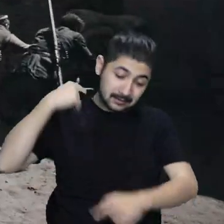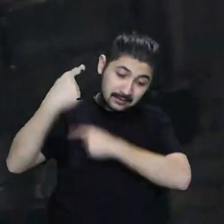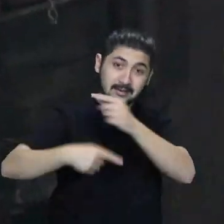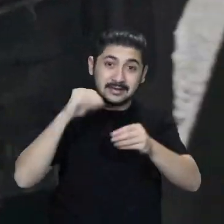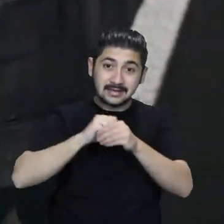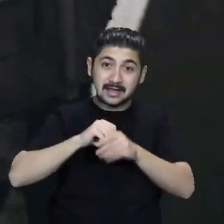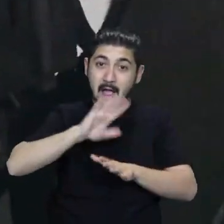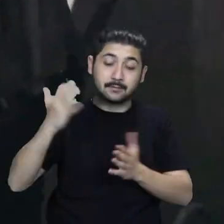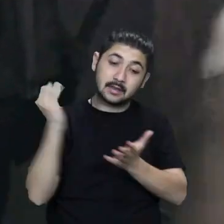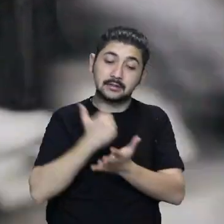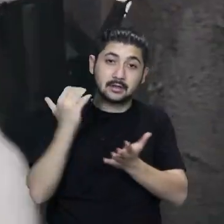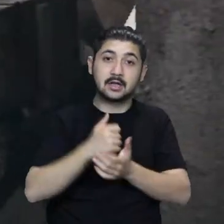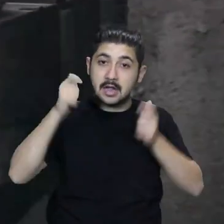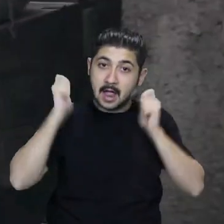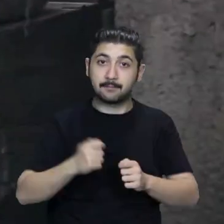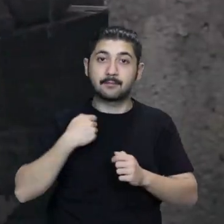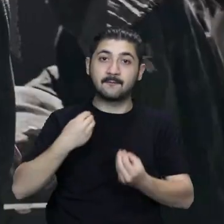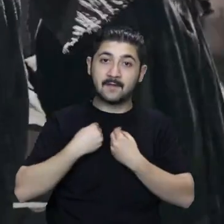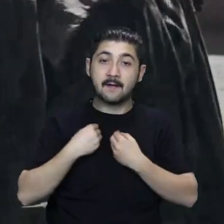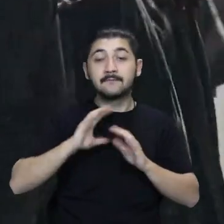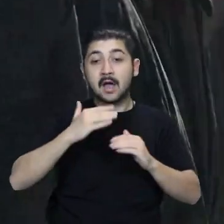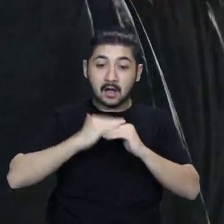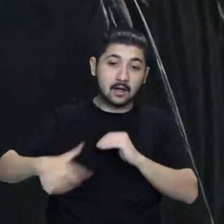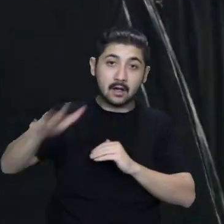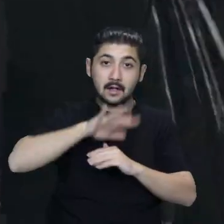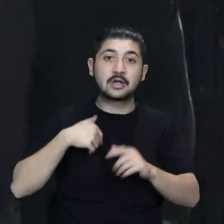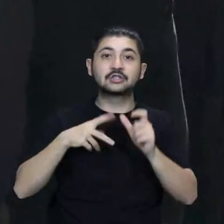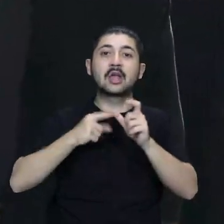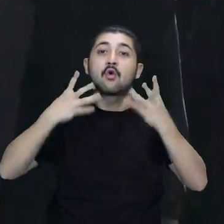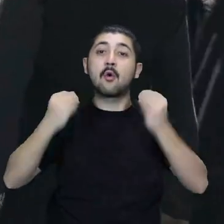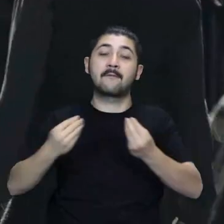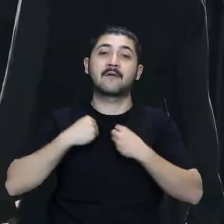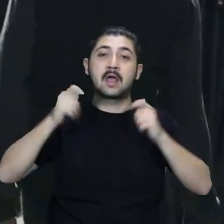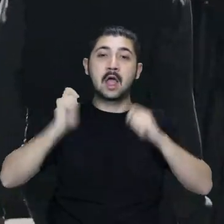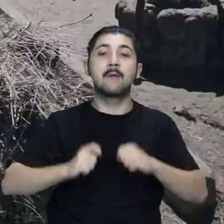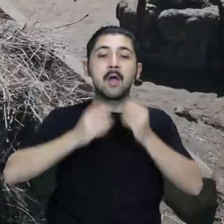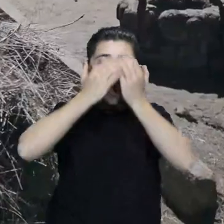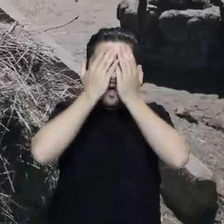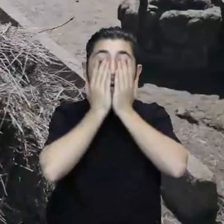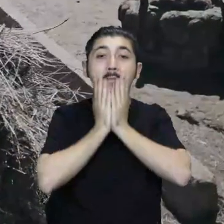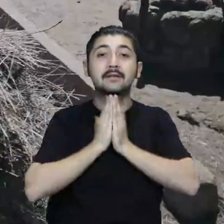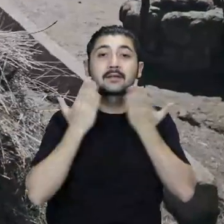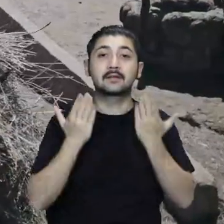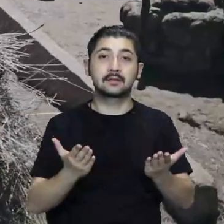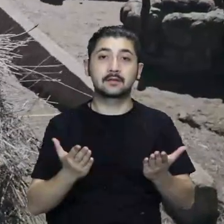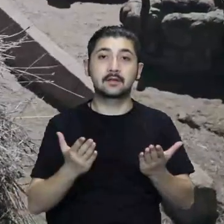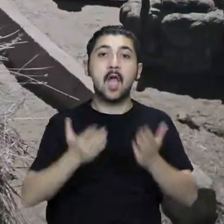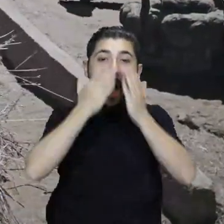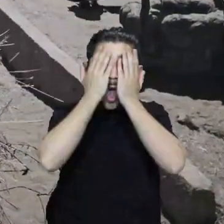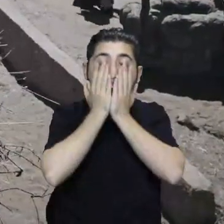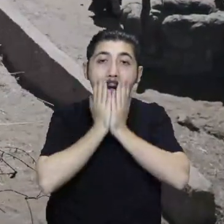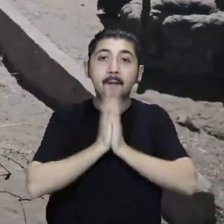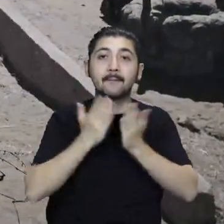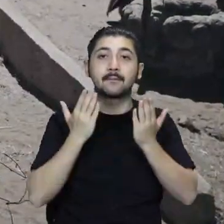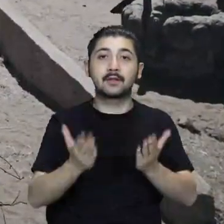eyle. Yahut cümlemize şehadet nasip eyle. Amin. Amin